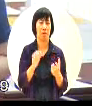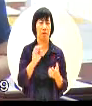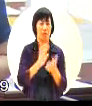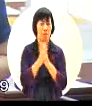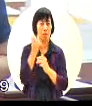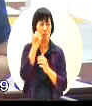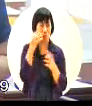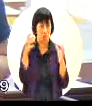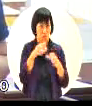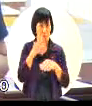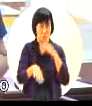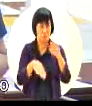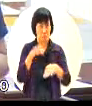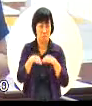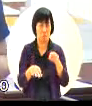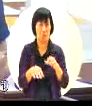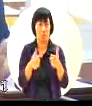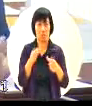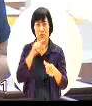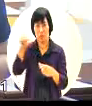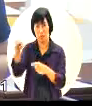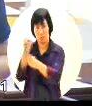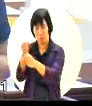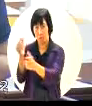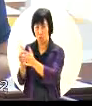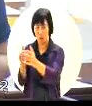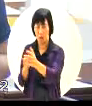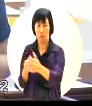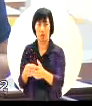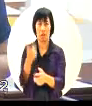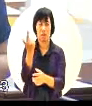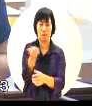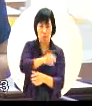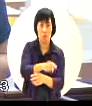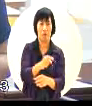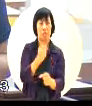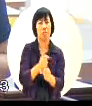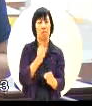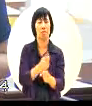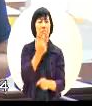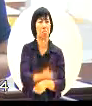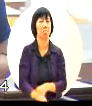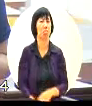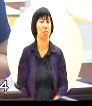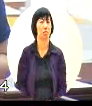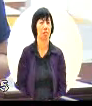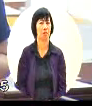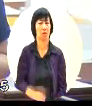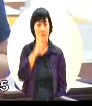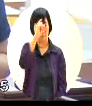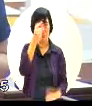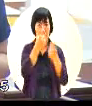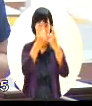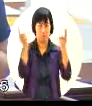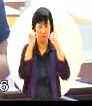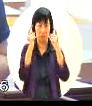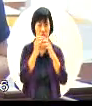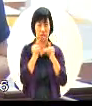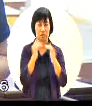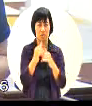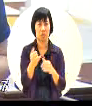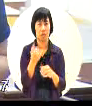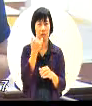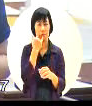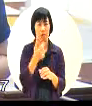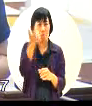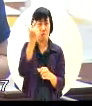不是要同步？比方说，你这边做好了，那边再来做，安尼较慢。所以我希望讲，咱即个大学城遮较紧做